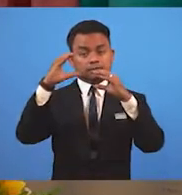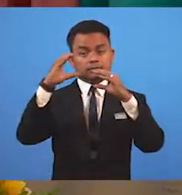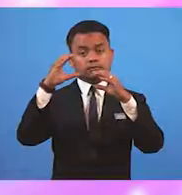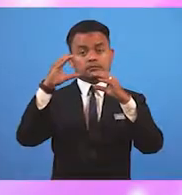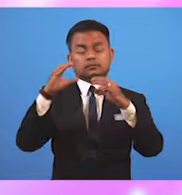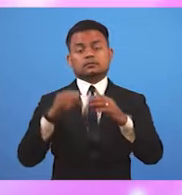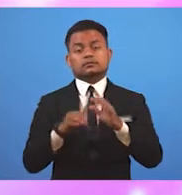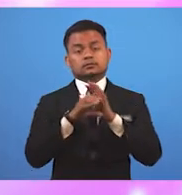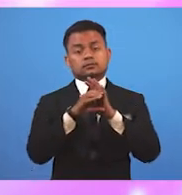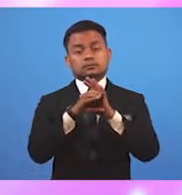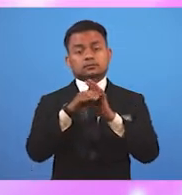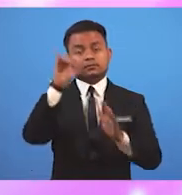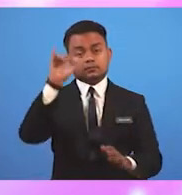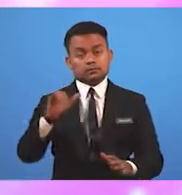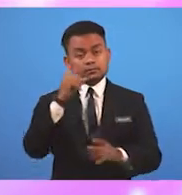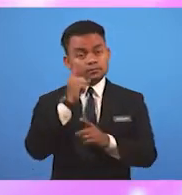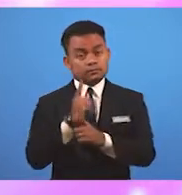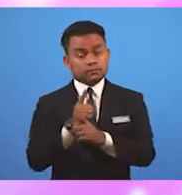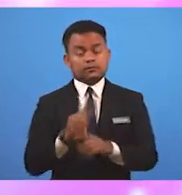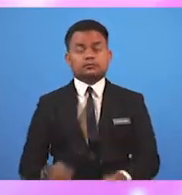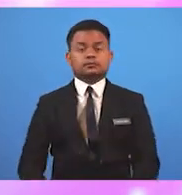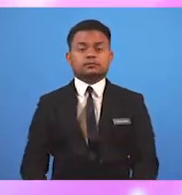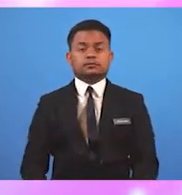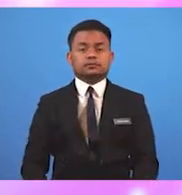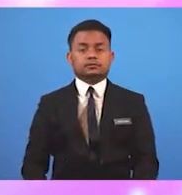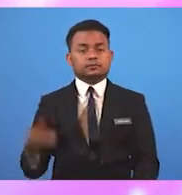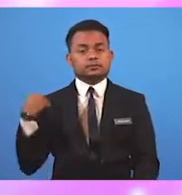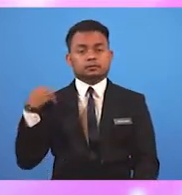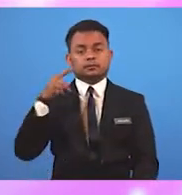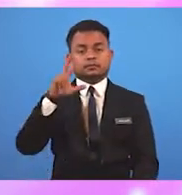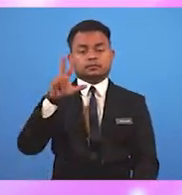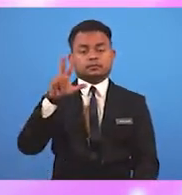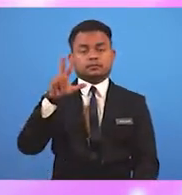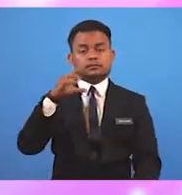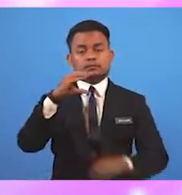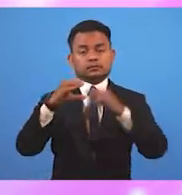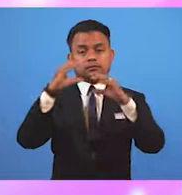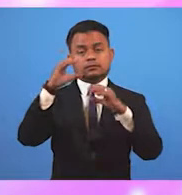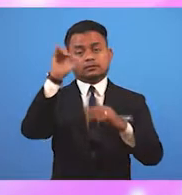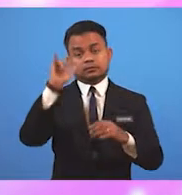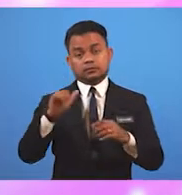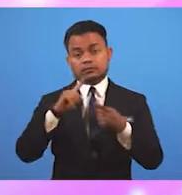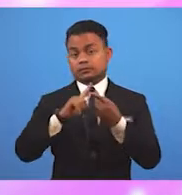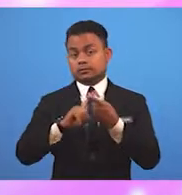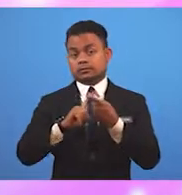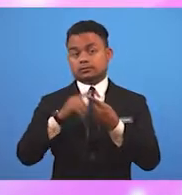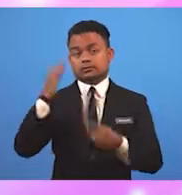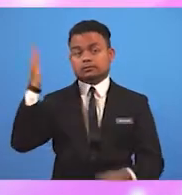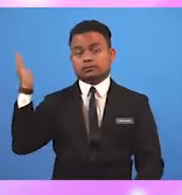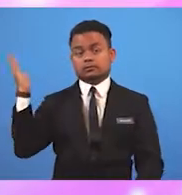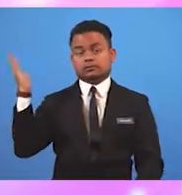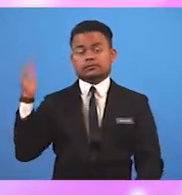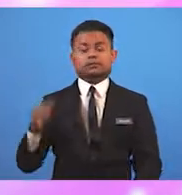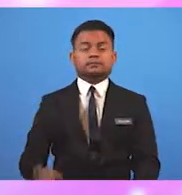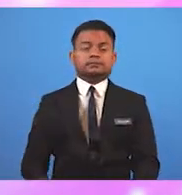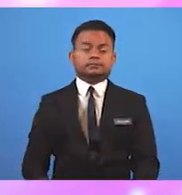betul. Terdapat 3 kaedah utama. Kaedah yang pertama adalah pembungkusan.